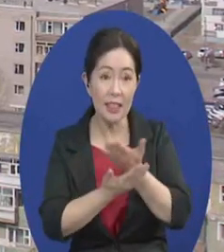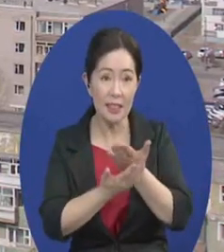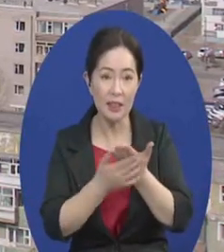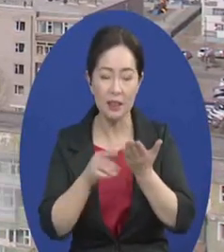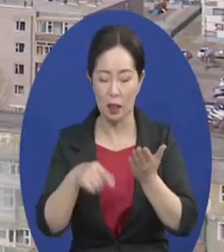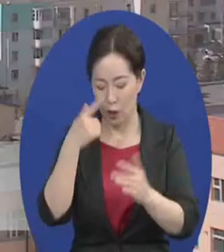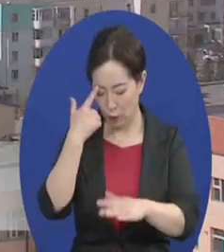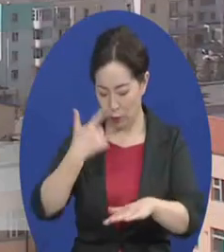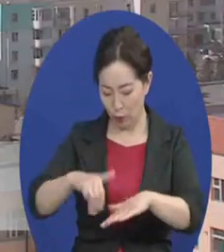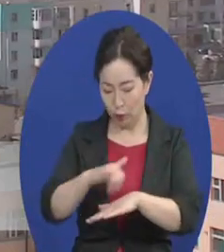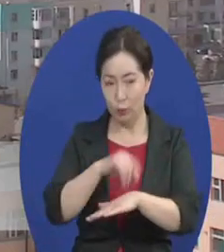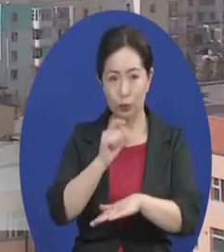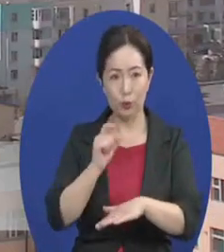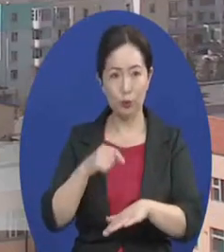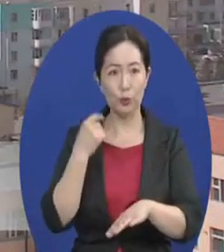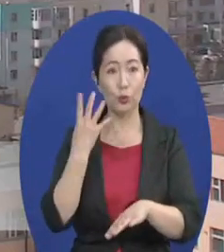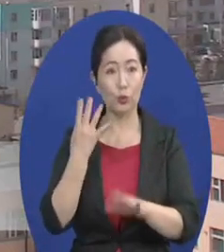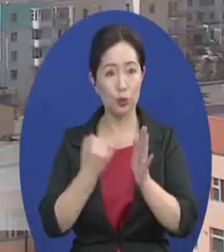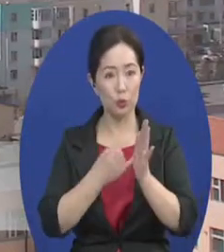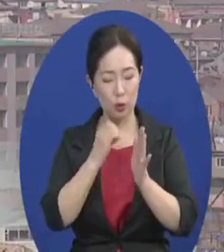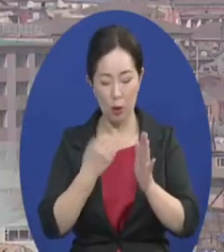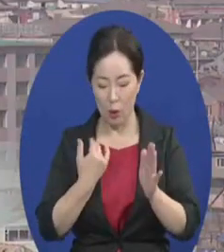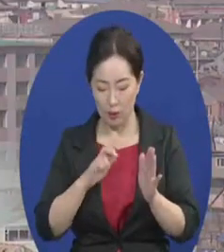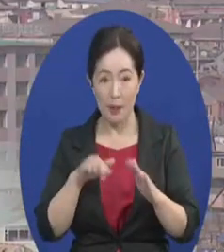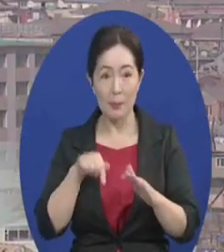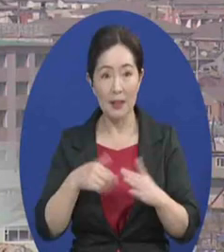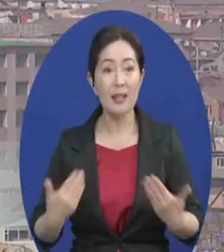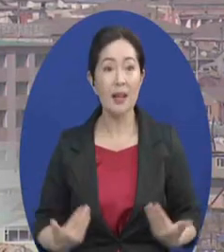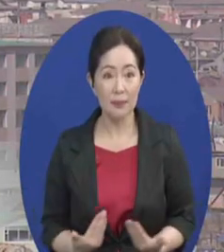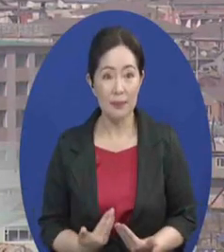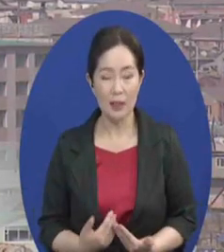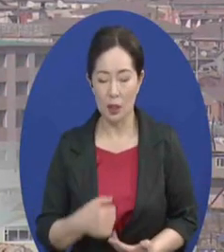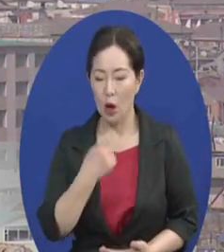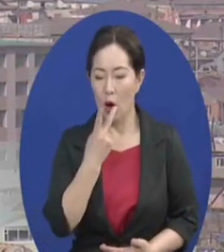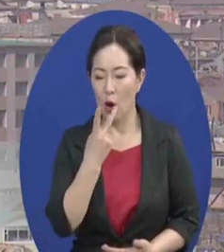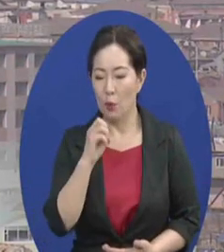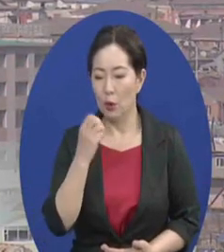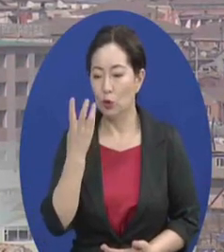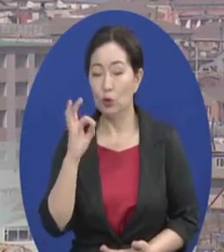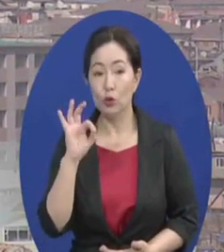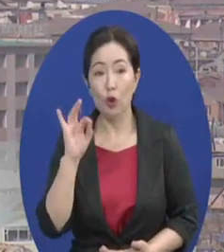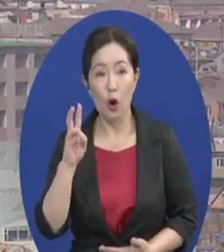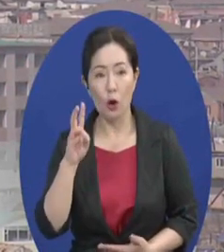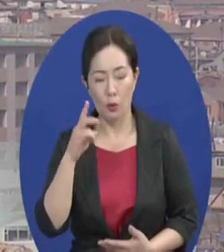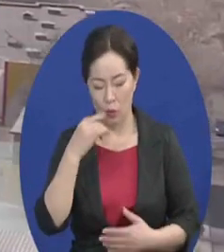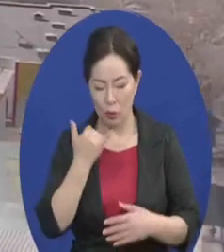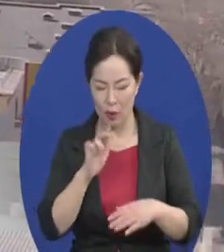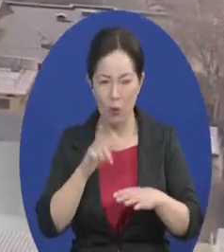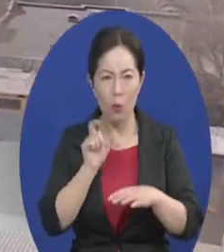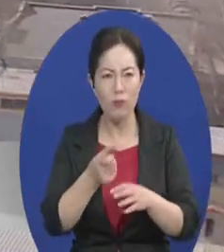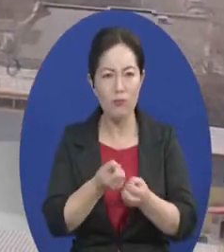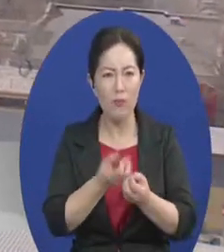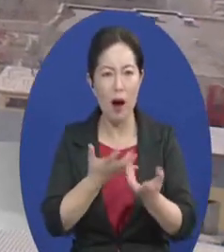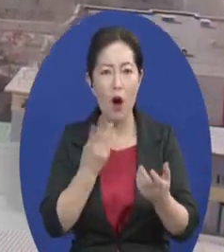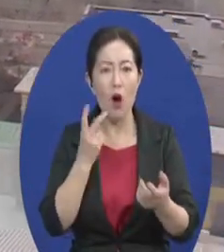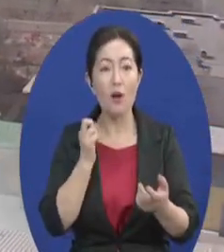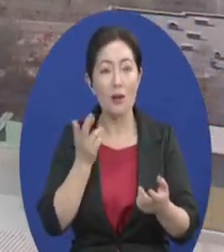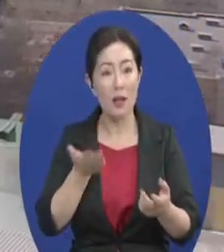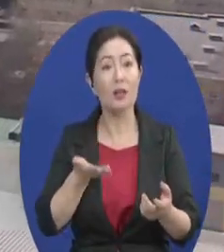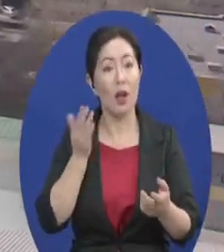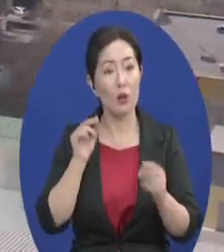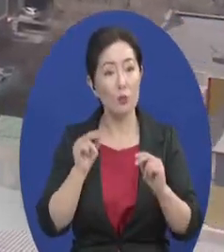Манай улсын хүн амын 46% нь нийслэл Улаанбаатар хотод амьдарч байна. 2040 он гэхэд нийслэлийн хүн ам 2 сая давна гэсэн судалгаа